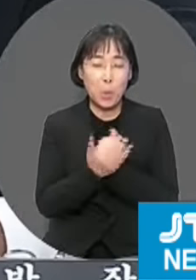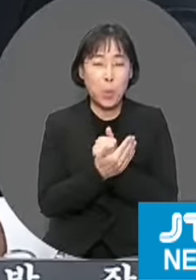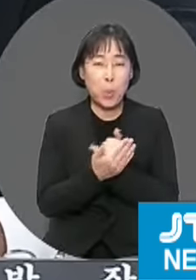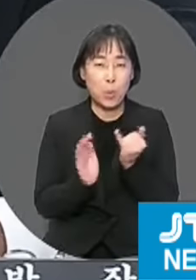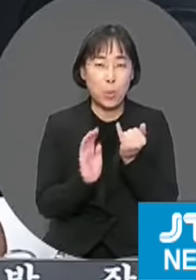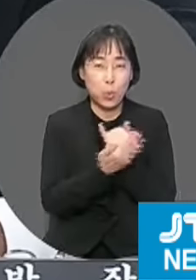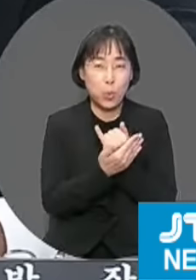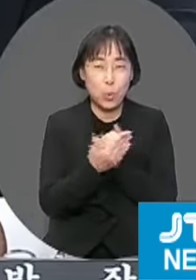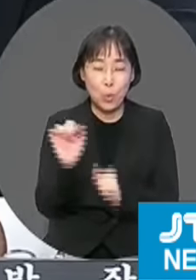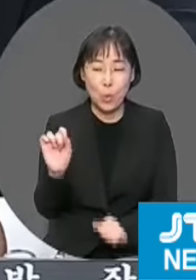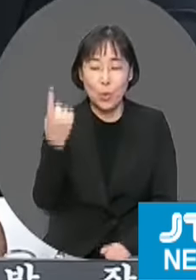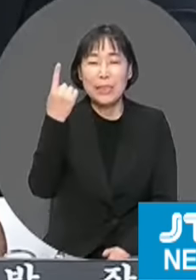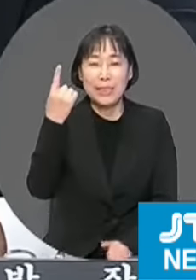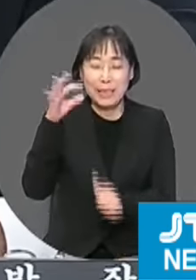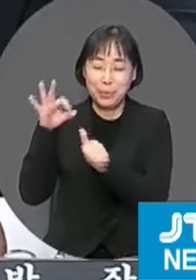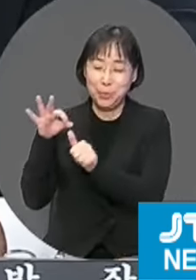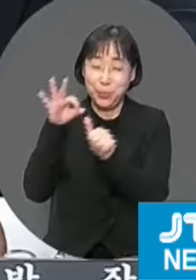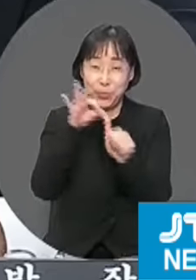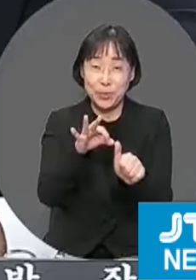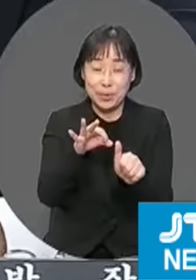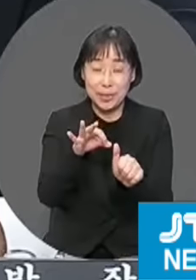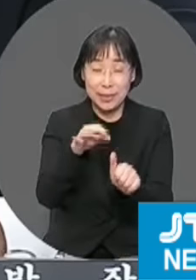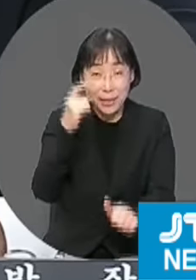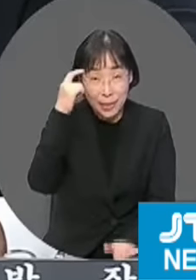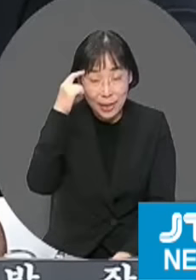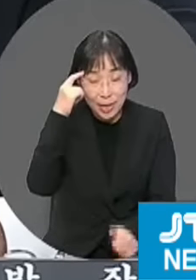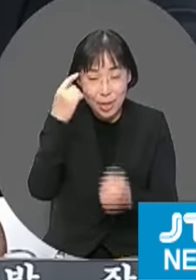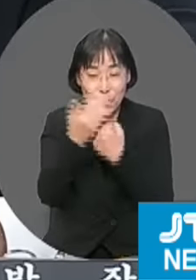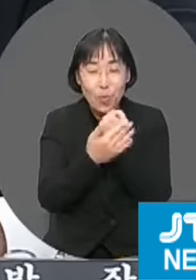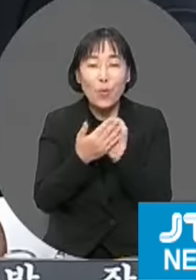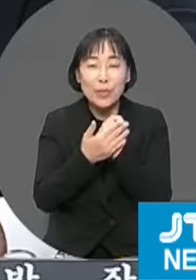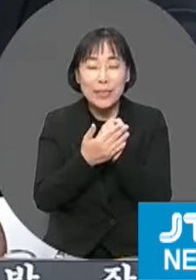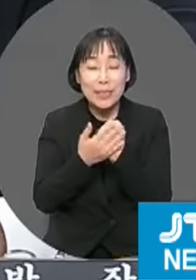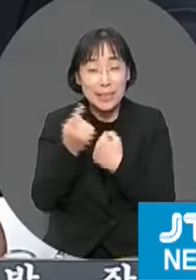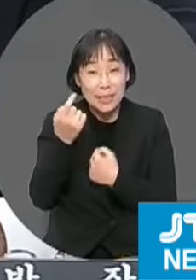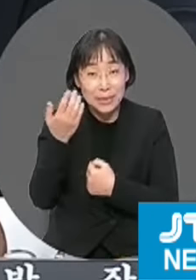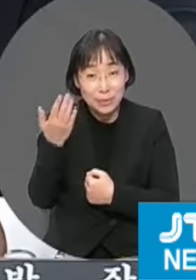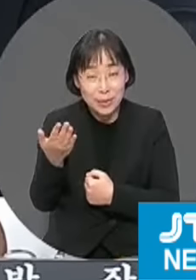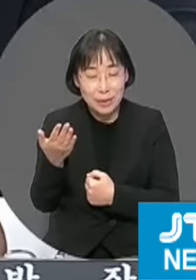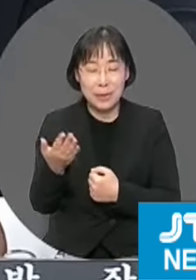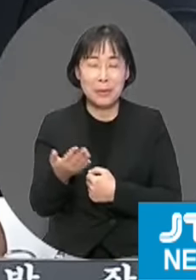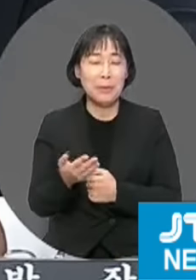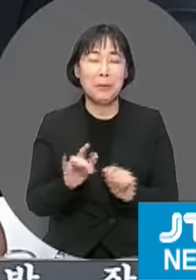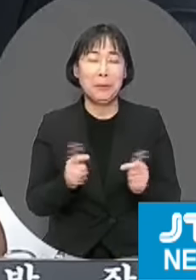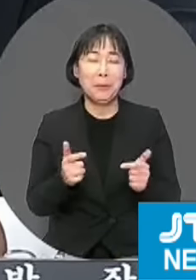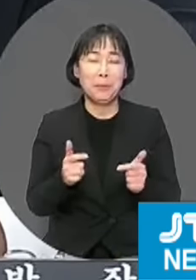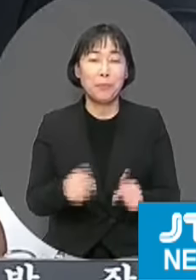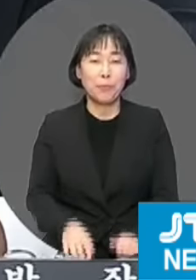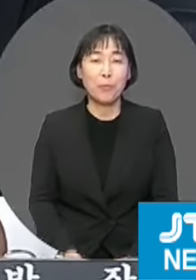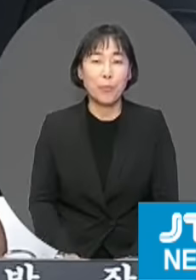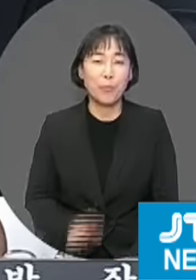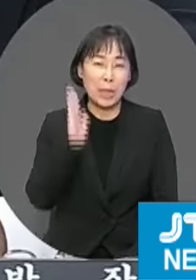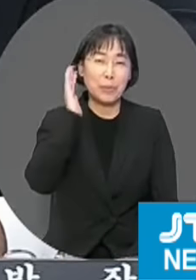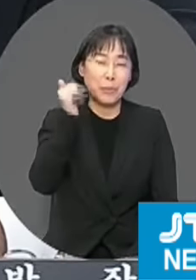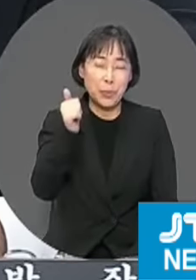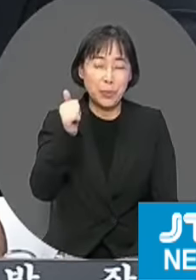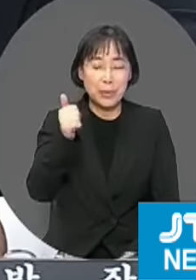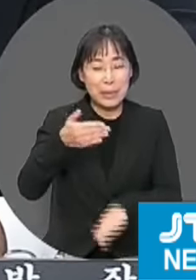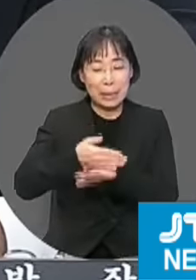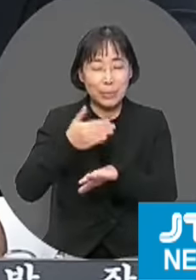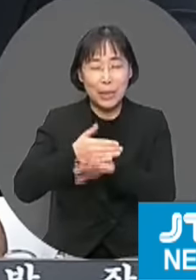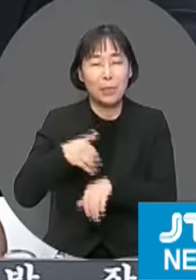아주 일치합니다. 왜냐면 원래 제 경험으로 대통령 고마운 걸 모르는 사람이고 자기만 알고 어차피 도움을 받아도